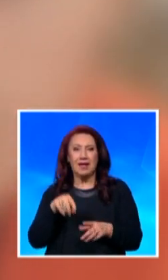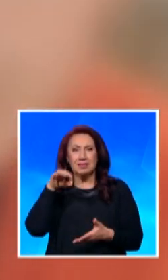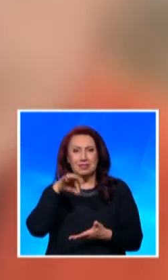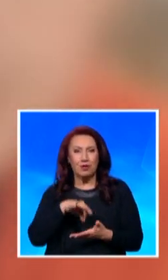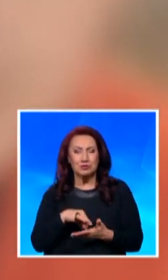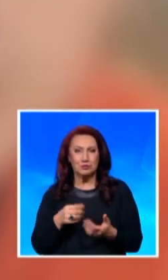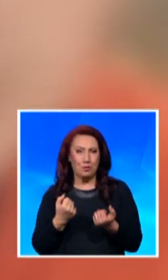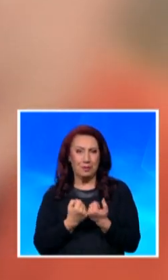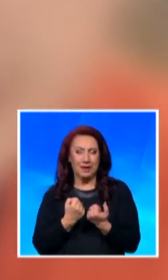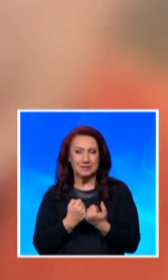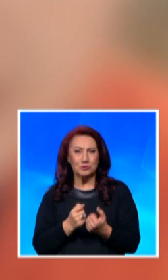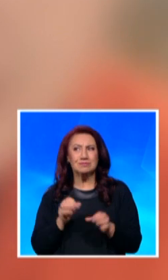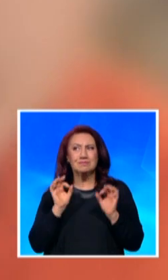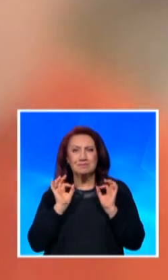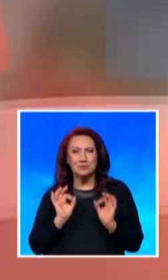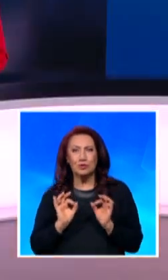точните хора.